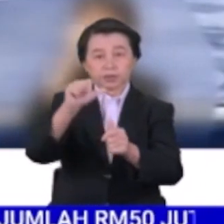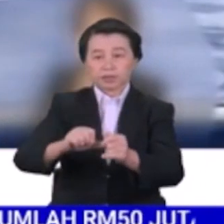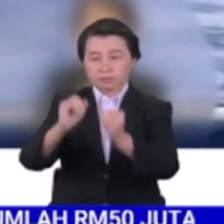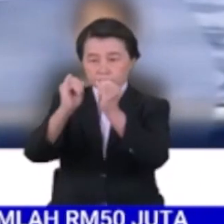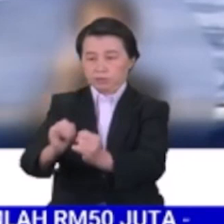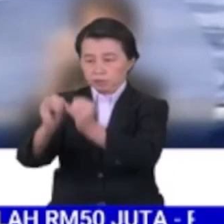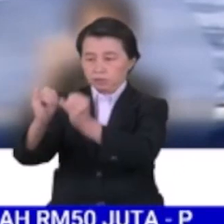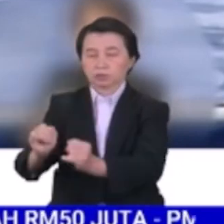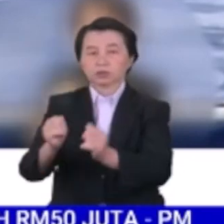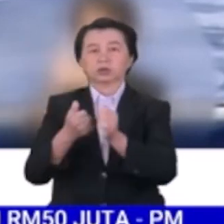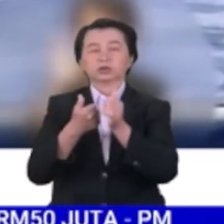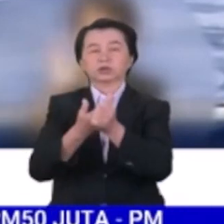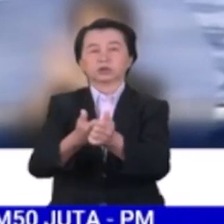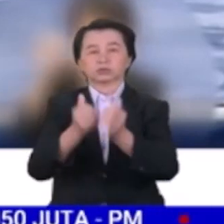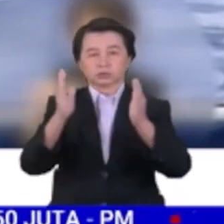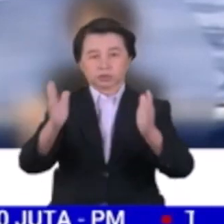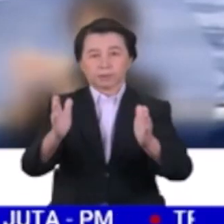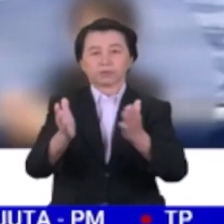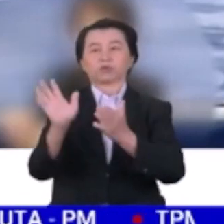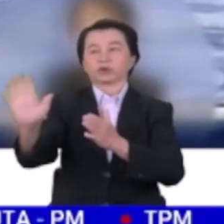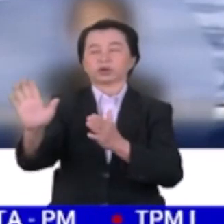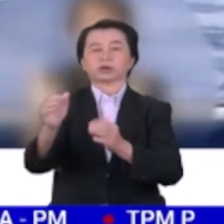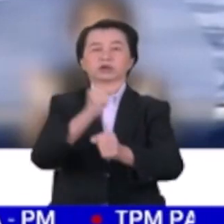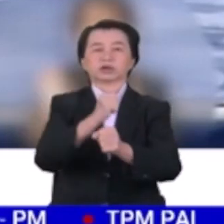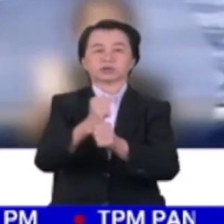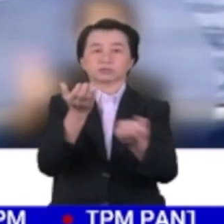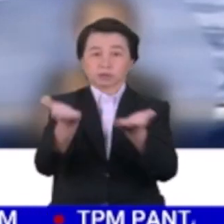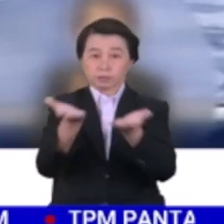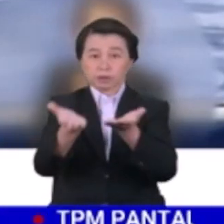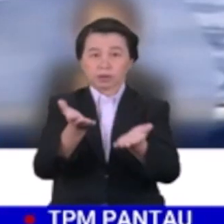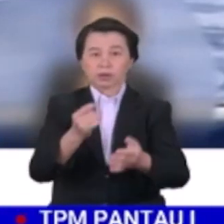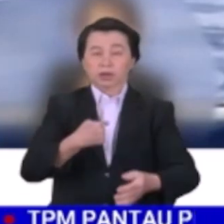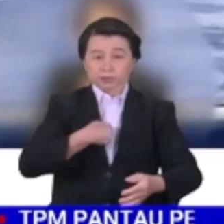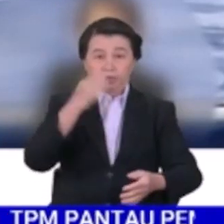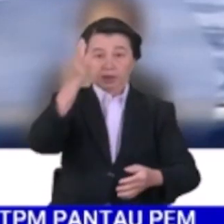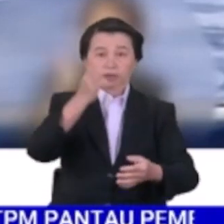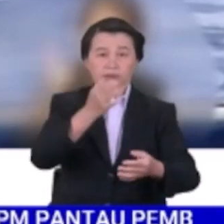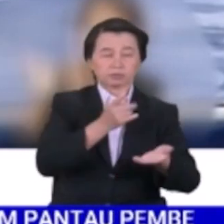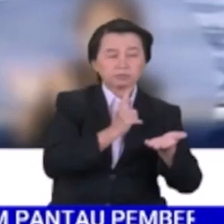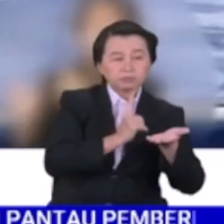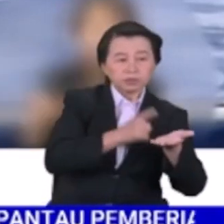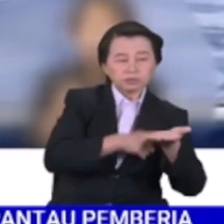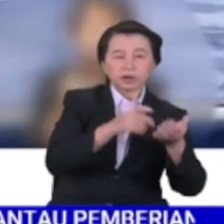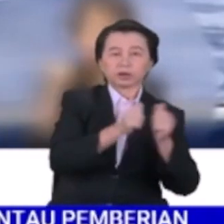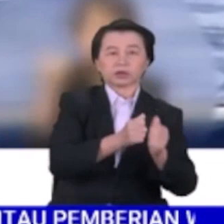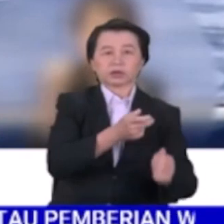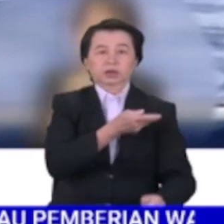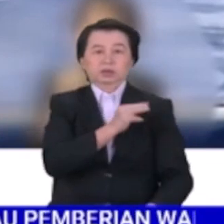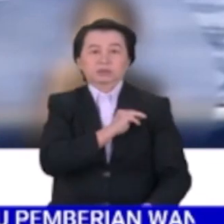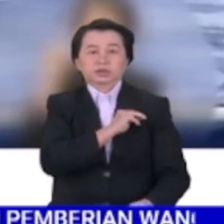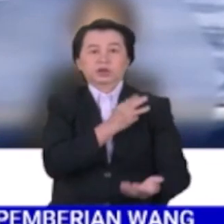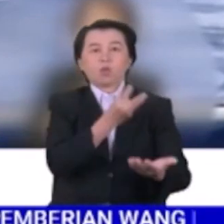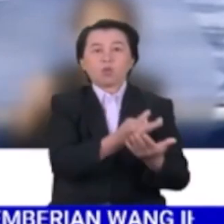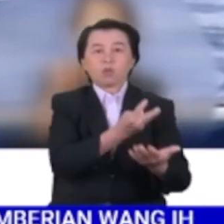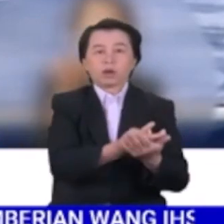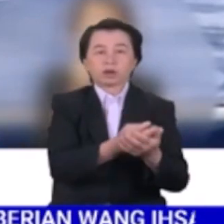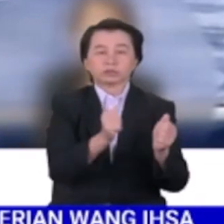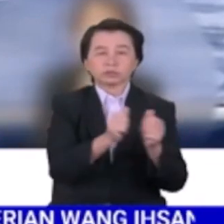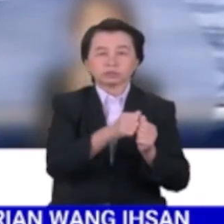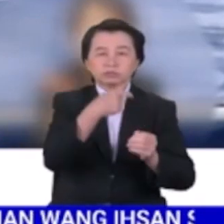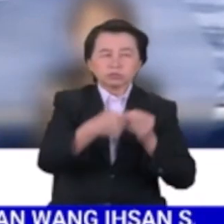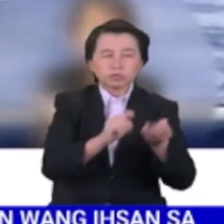individu dan ikut tempoh khidmat mereka, dan saya akan bincang dengan perbandaraan tentang jumlah yang